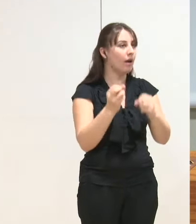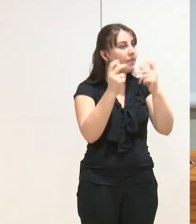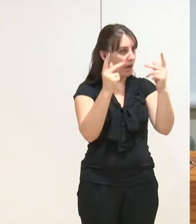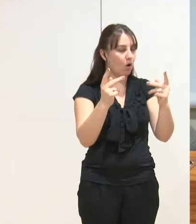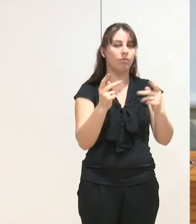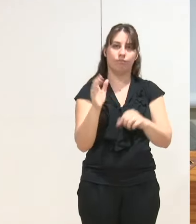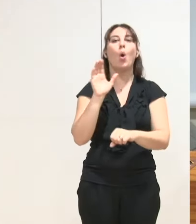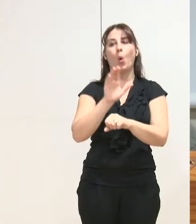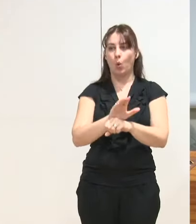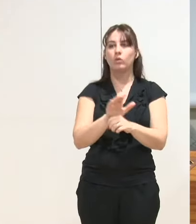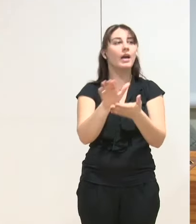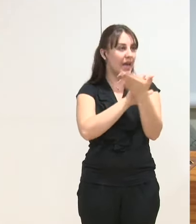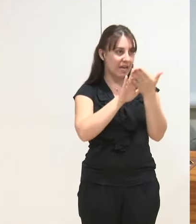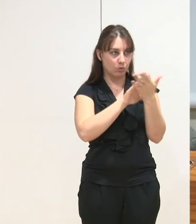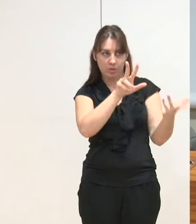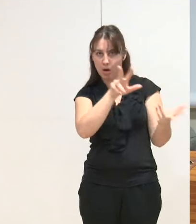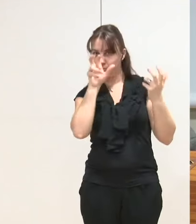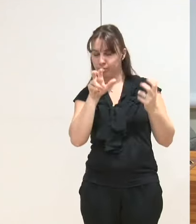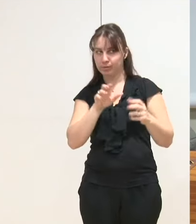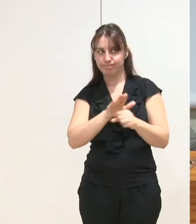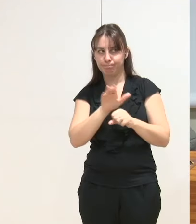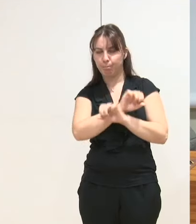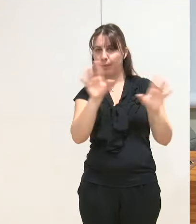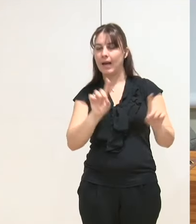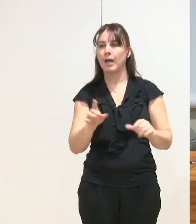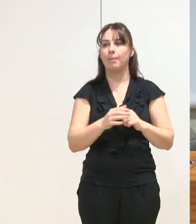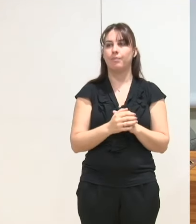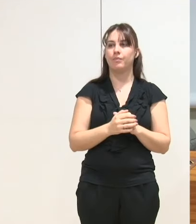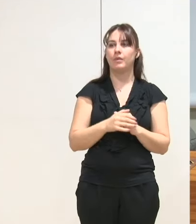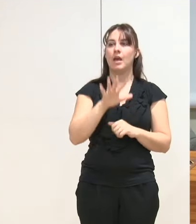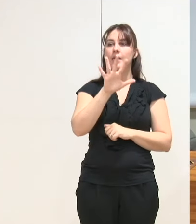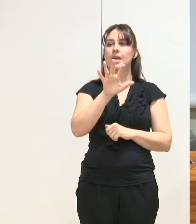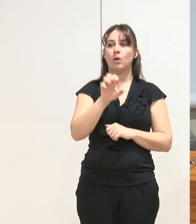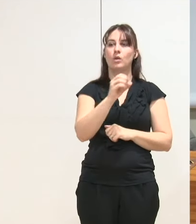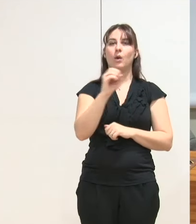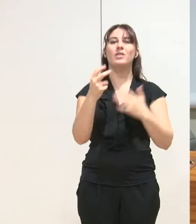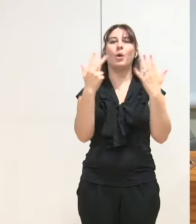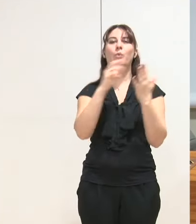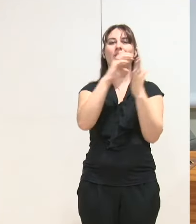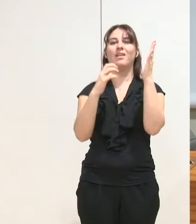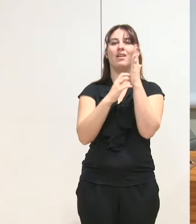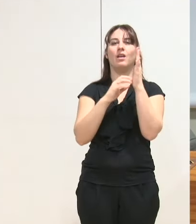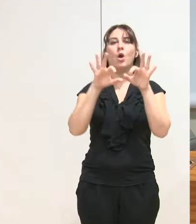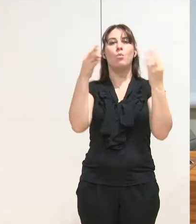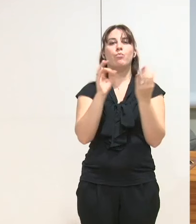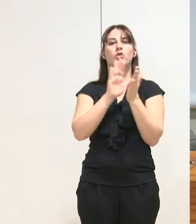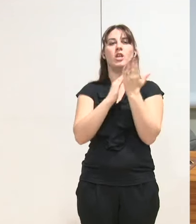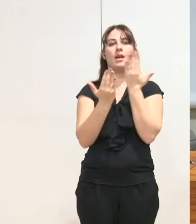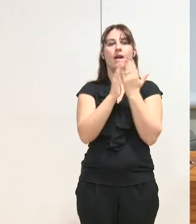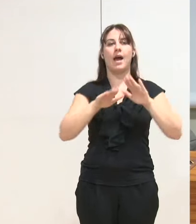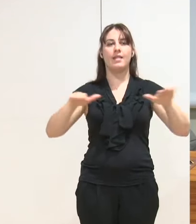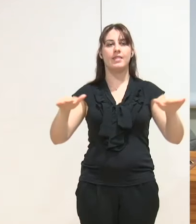il s'agit d'un vote contre je vous prie de m'excuser 5e008 sur les budgets annexes le compte de gestion